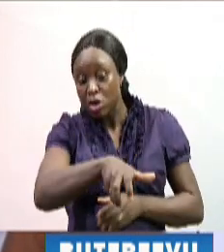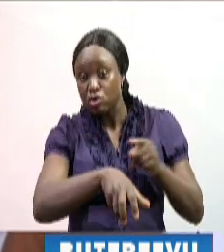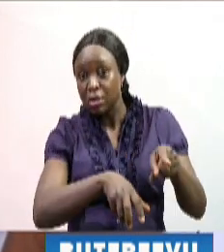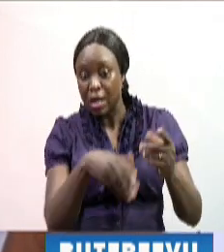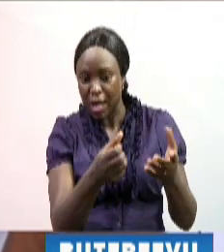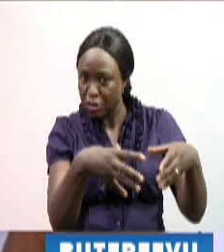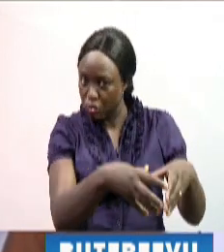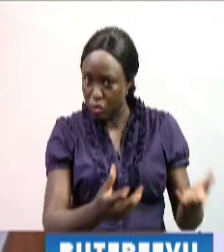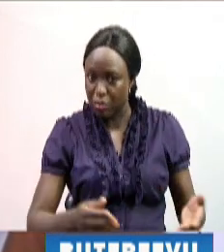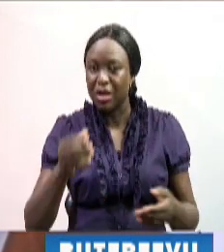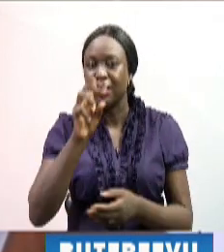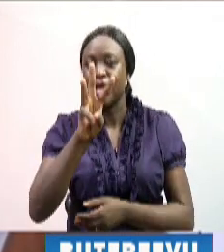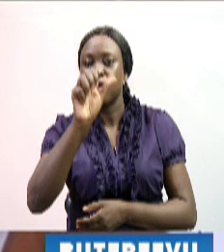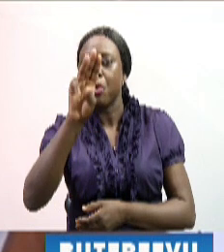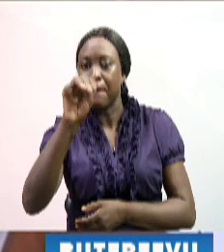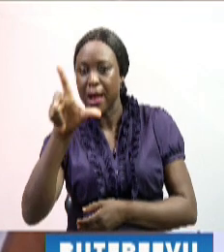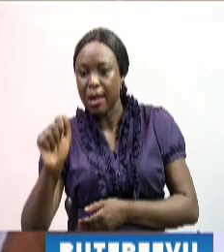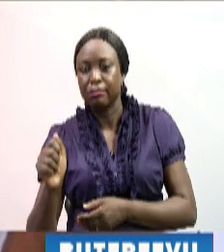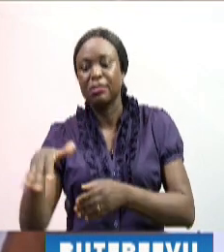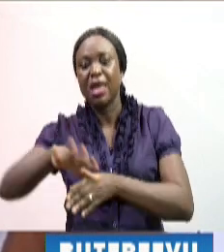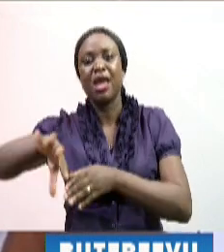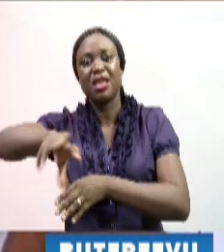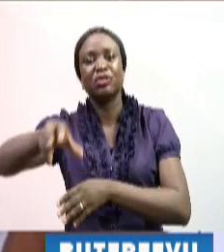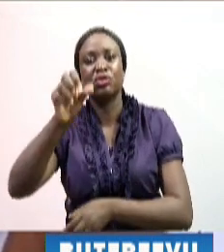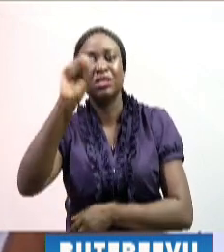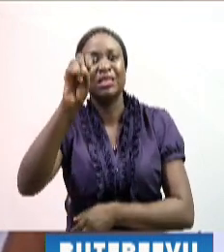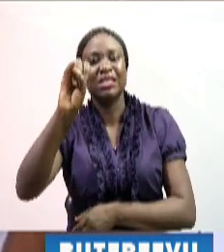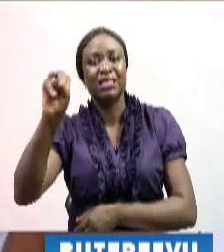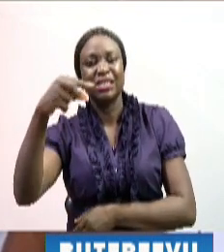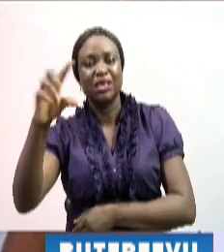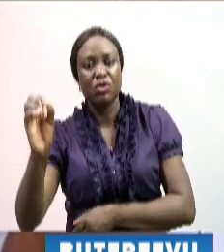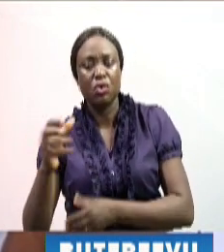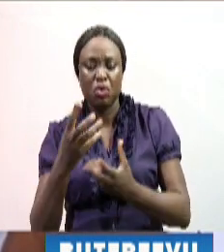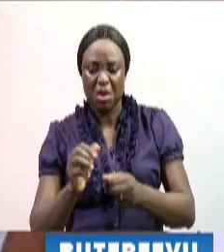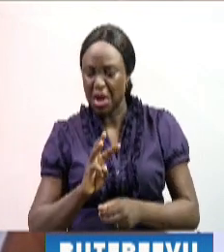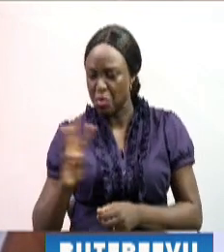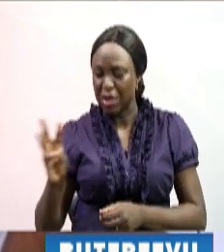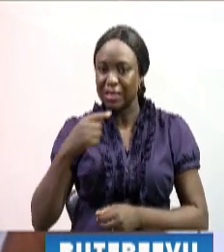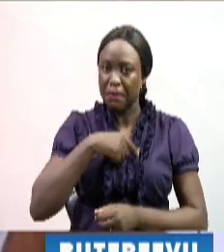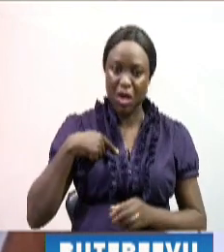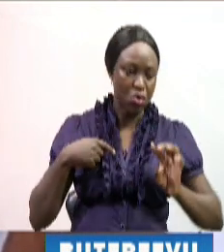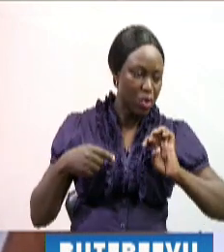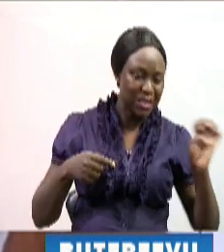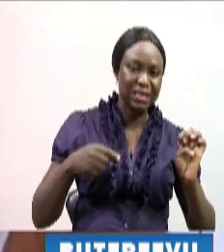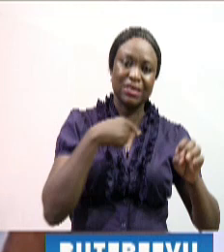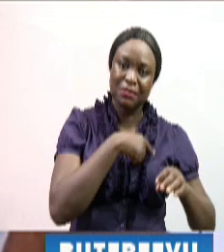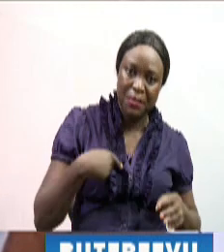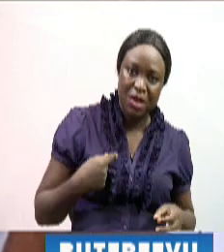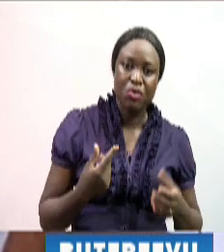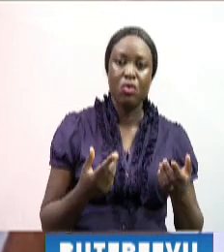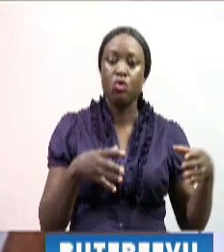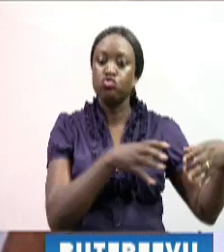Wamala, Esingo, West Mengo, ne East Mengo,